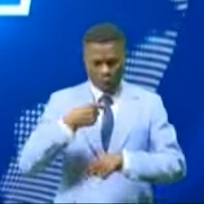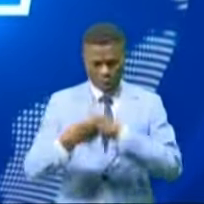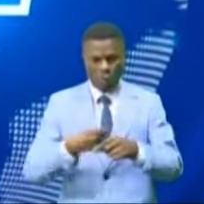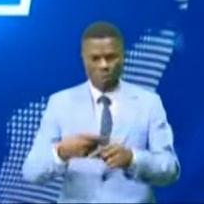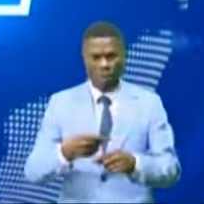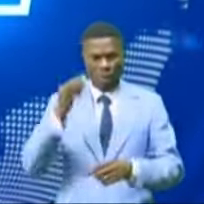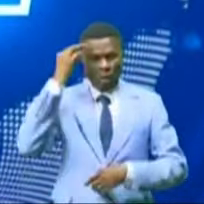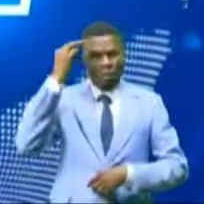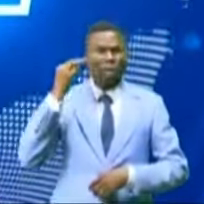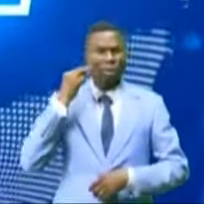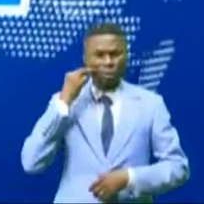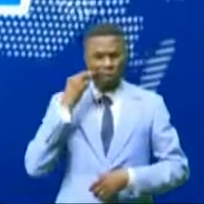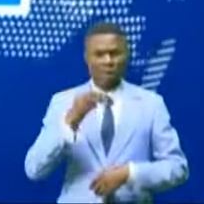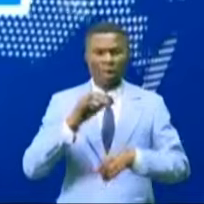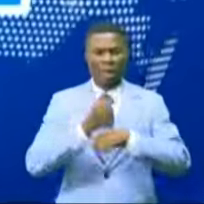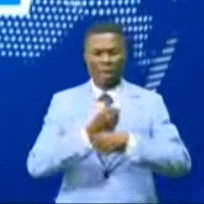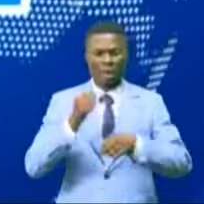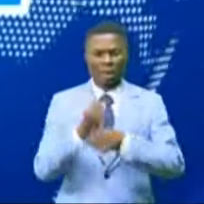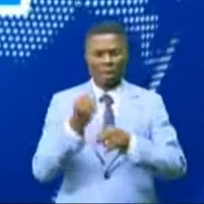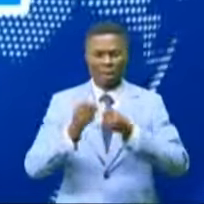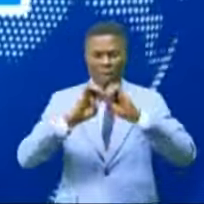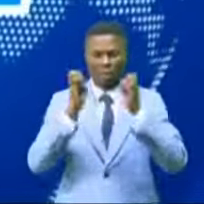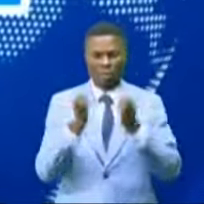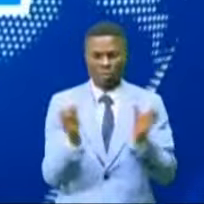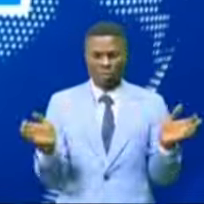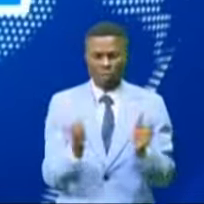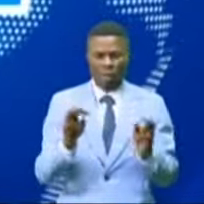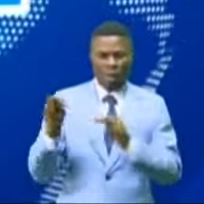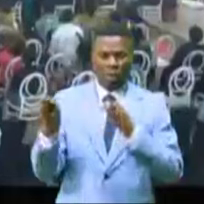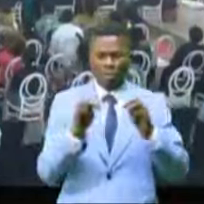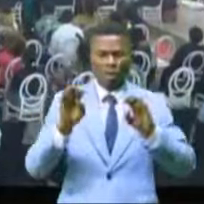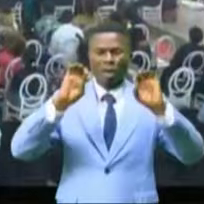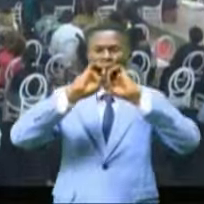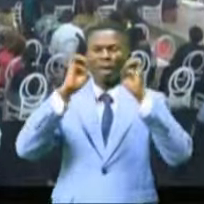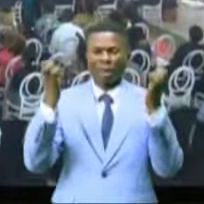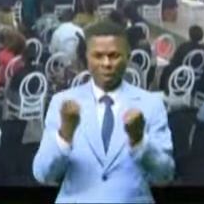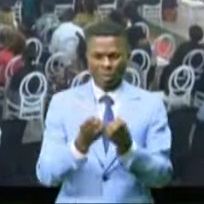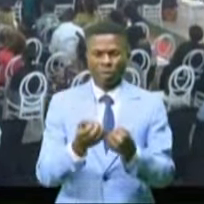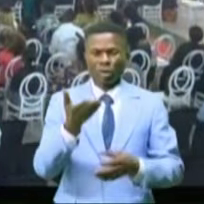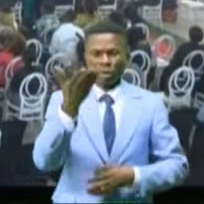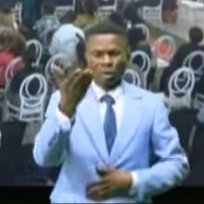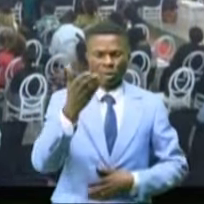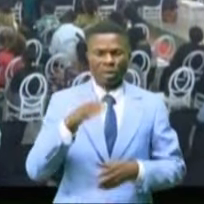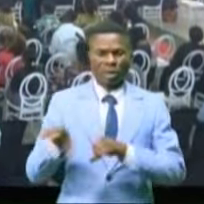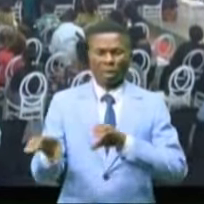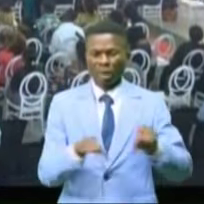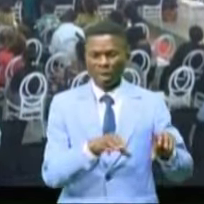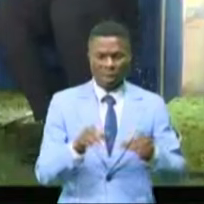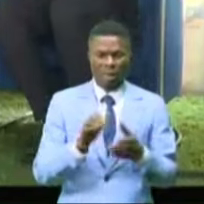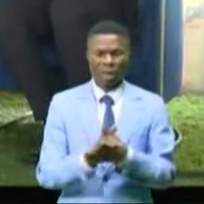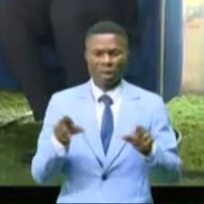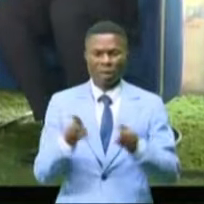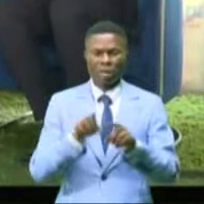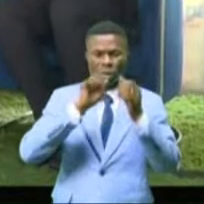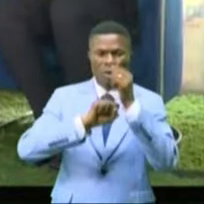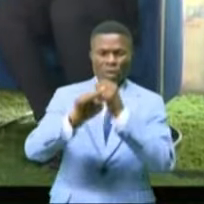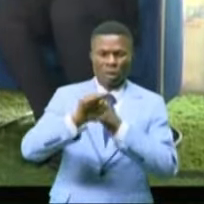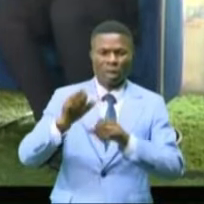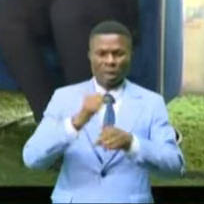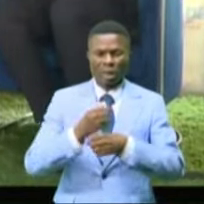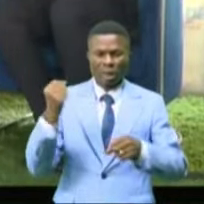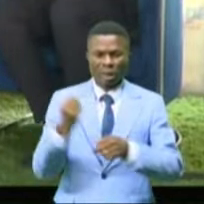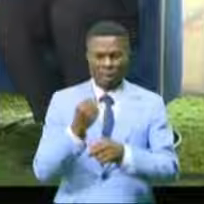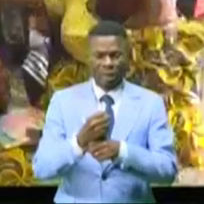par le ministre de l'entrepreneuriat, petites et moyennes entreprises. Les activités relatives à la promotion de